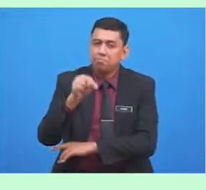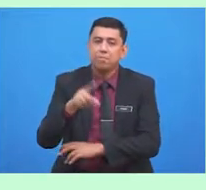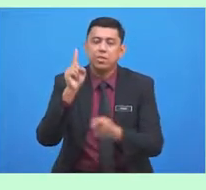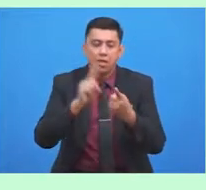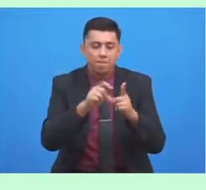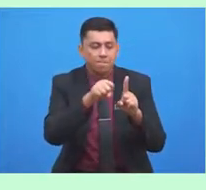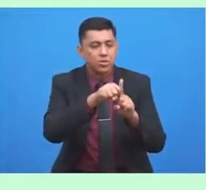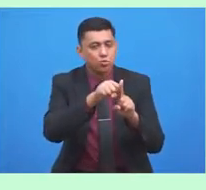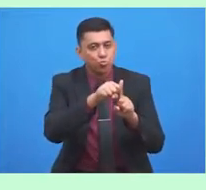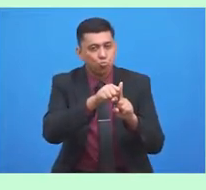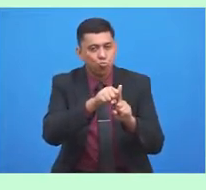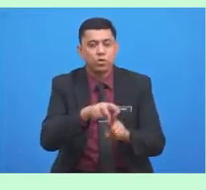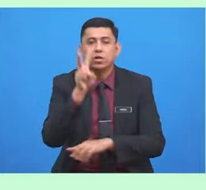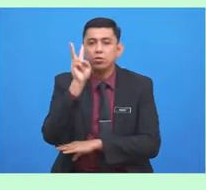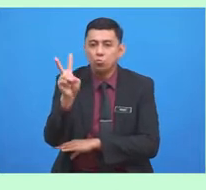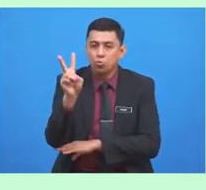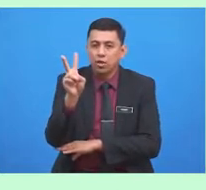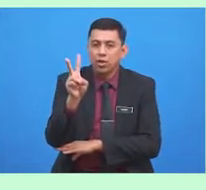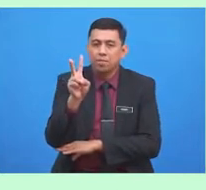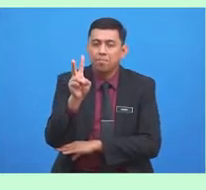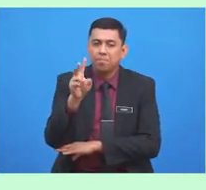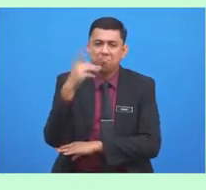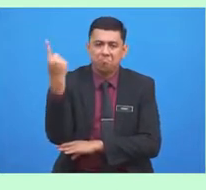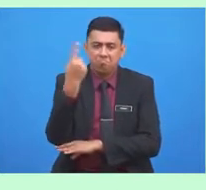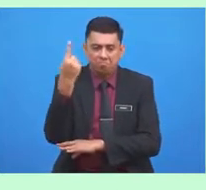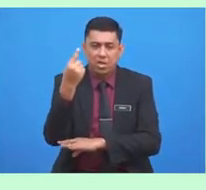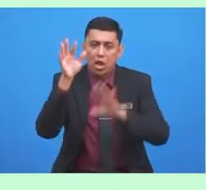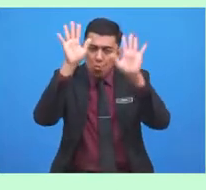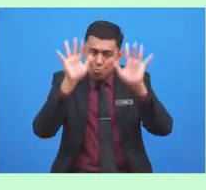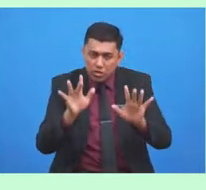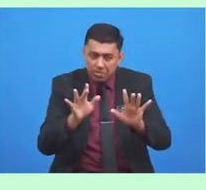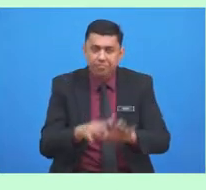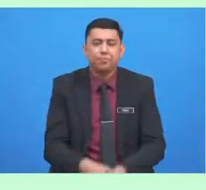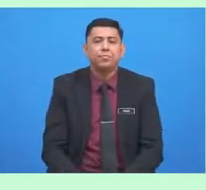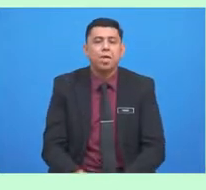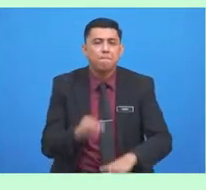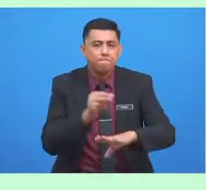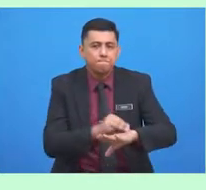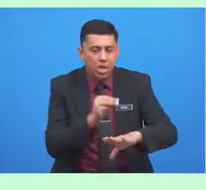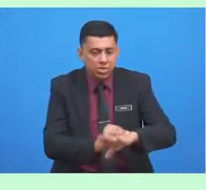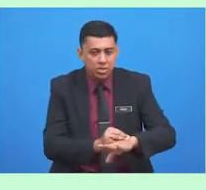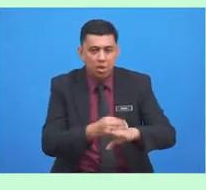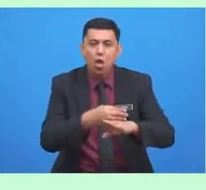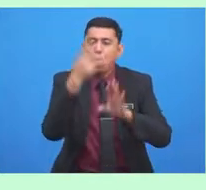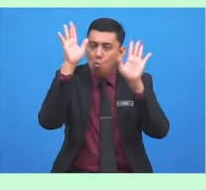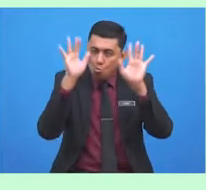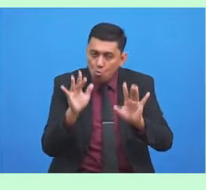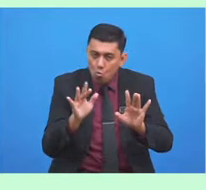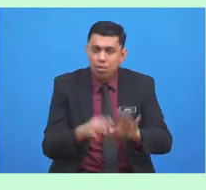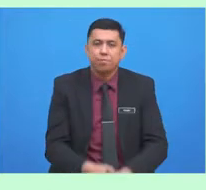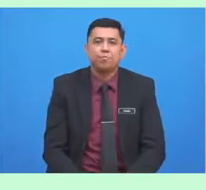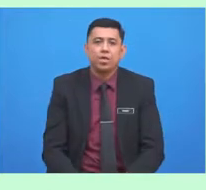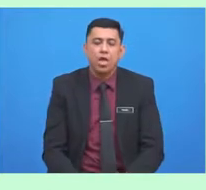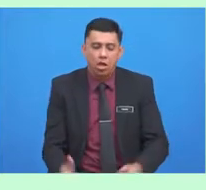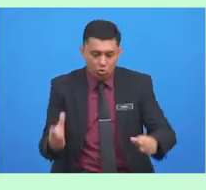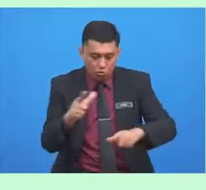pertama, suhu, kedua, kekerapan hujan, ketiga, tempoh masa hujan, keempat,